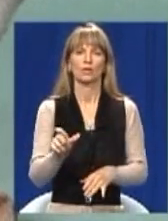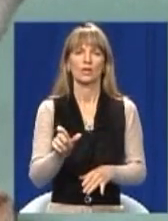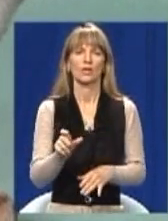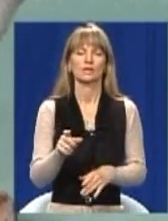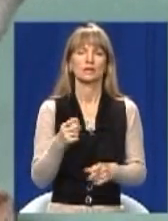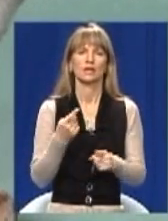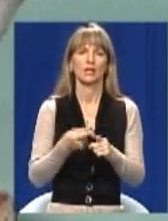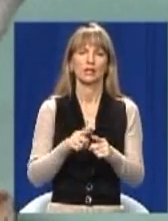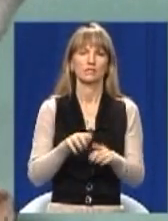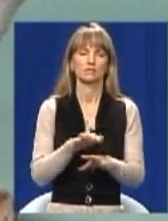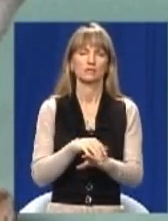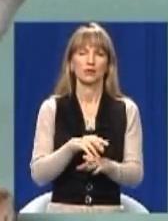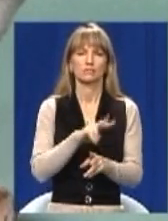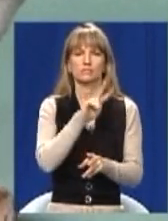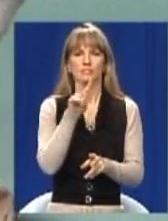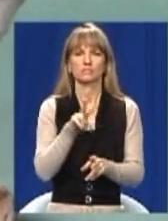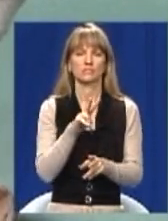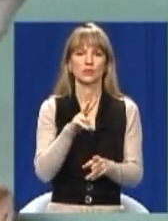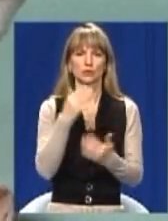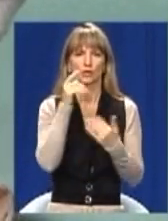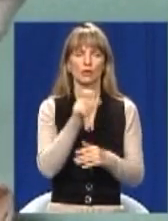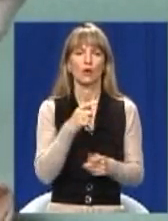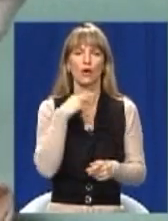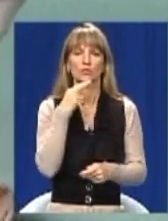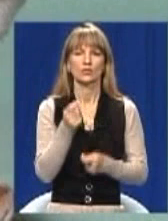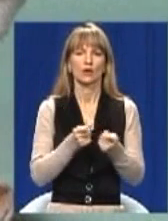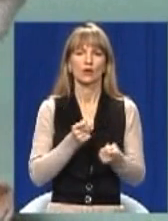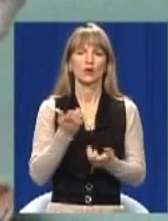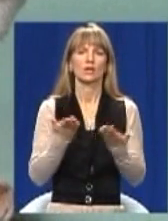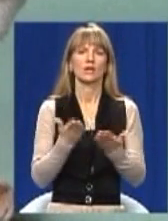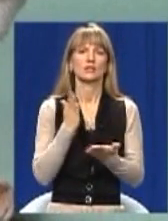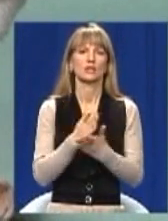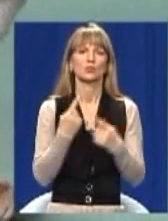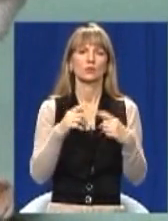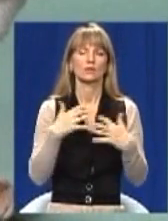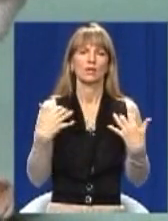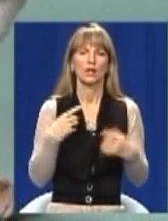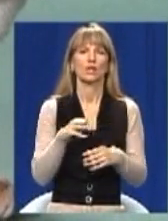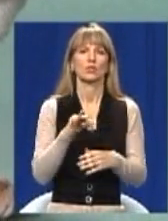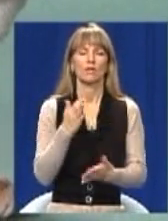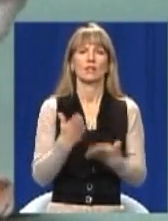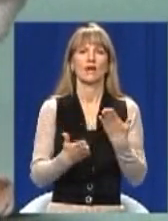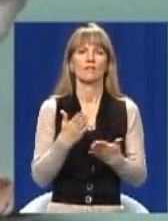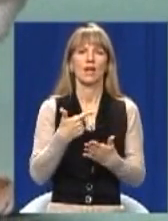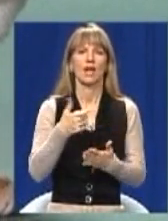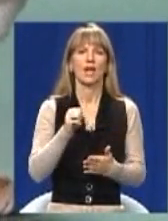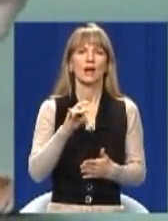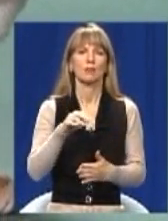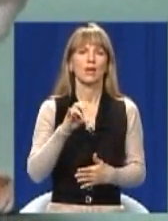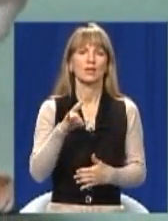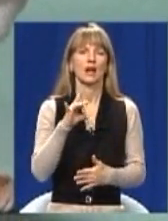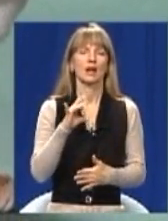гостей вони відносяться підозріло та з обережністю. А якщо у вашому домі є ще якісь тварини, то цілком вірогідно, що герман-рекси